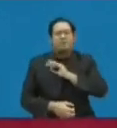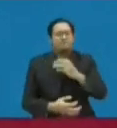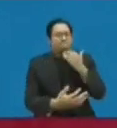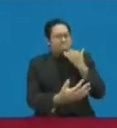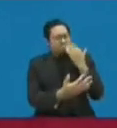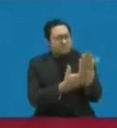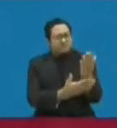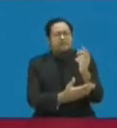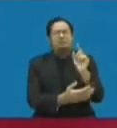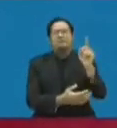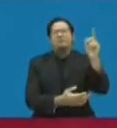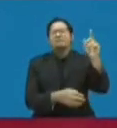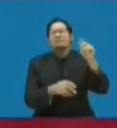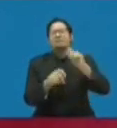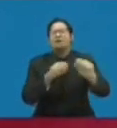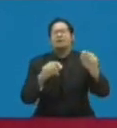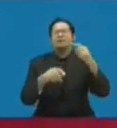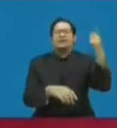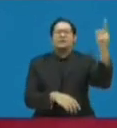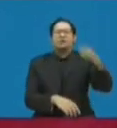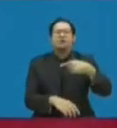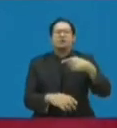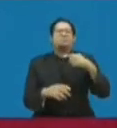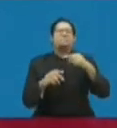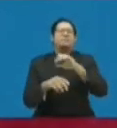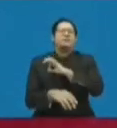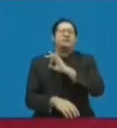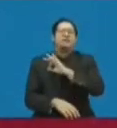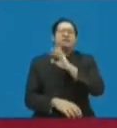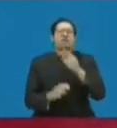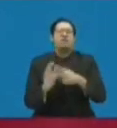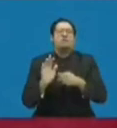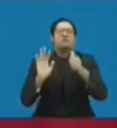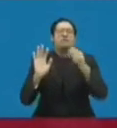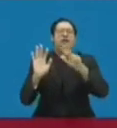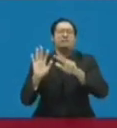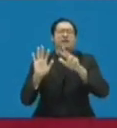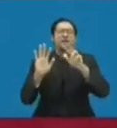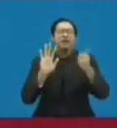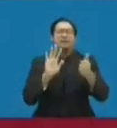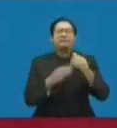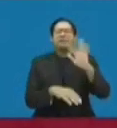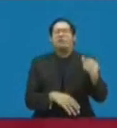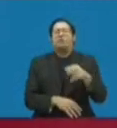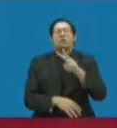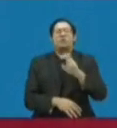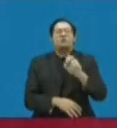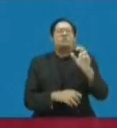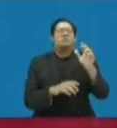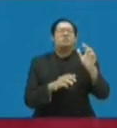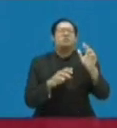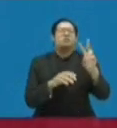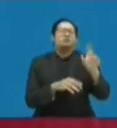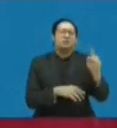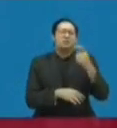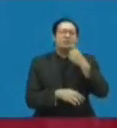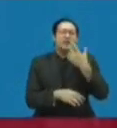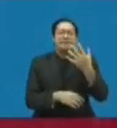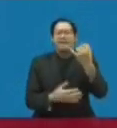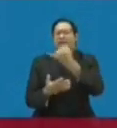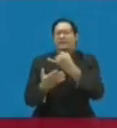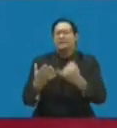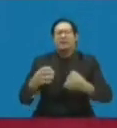Instruksi Presiden Nomor 86 tahun 2002 satu tentang Desain besar Olahraga Nasional